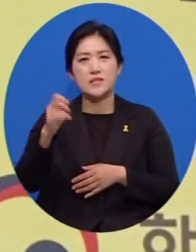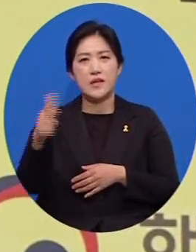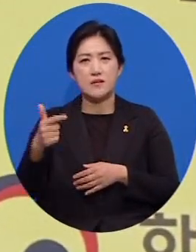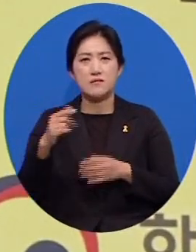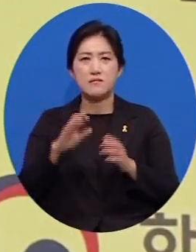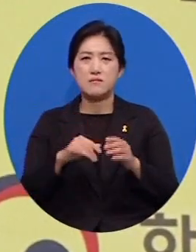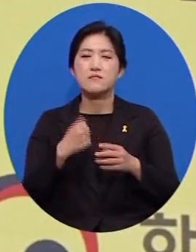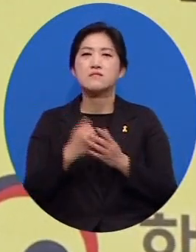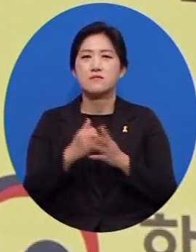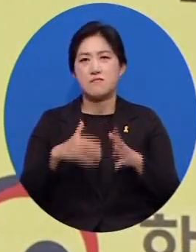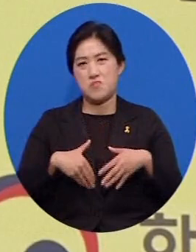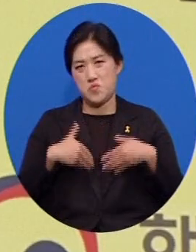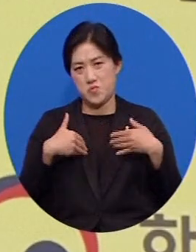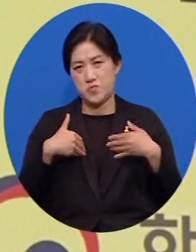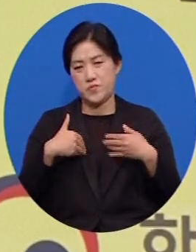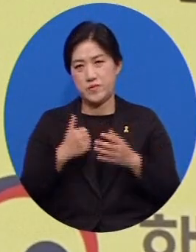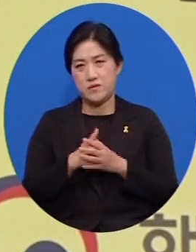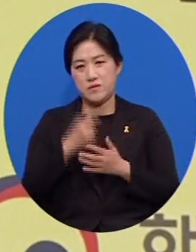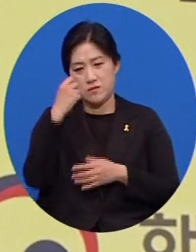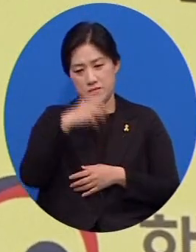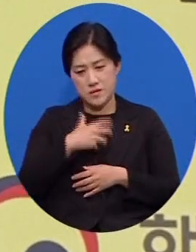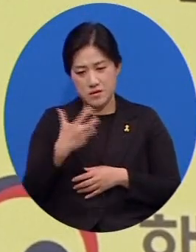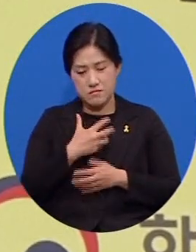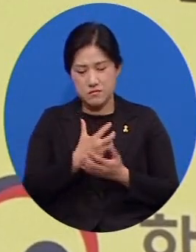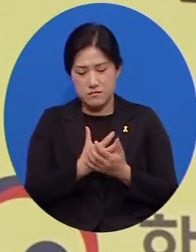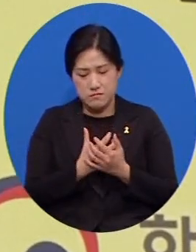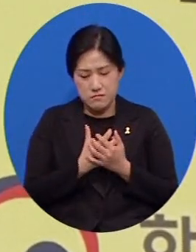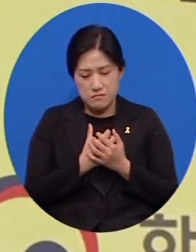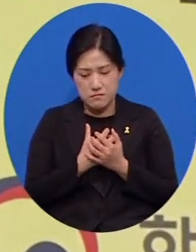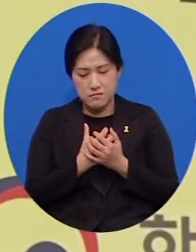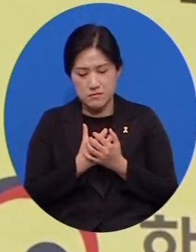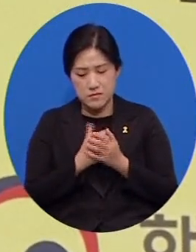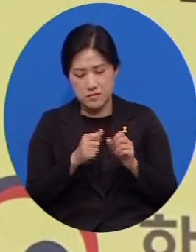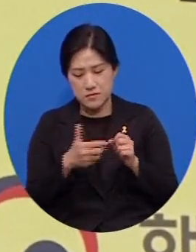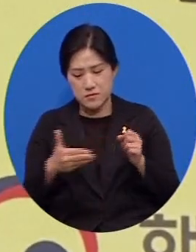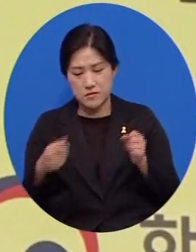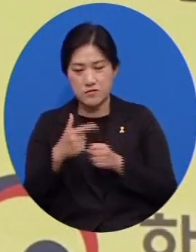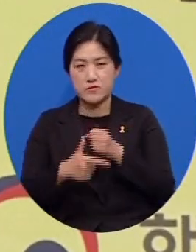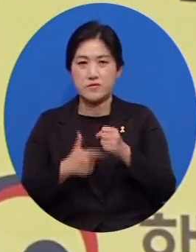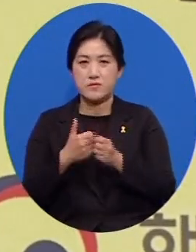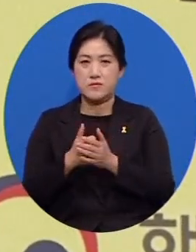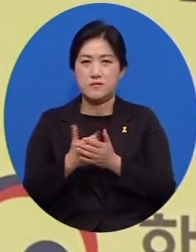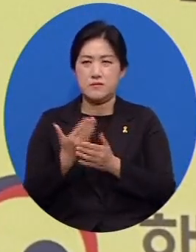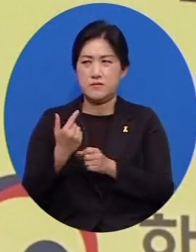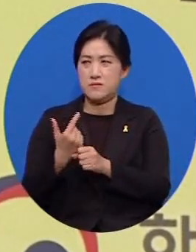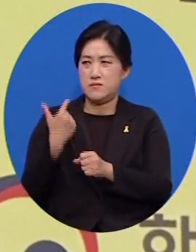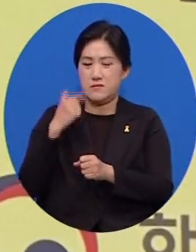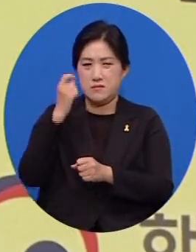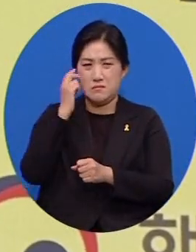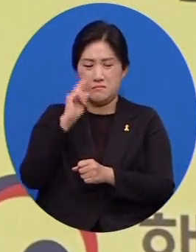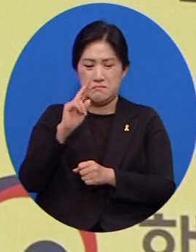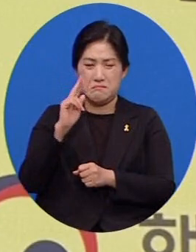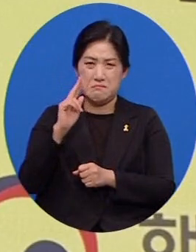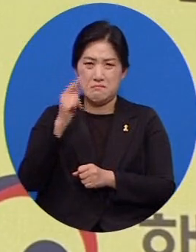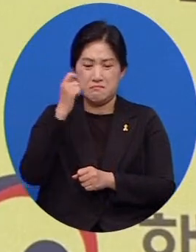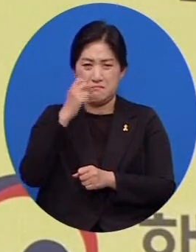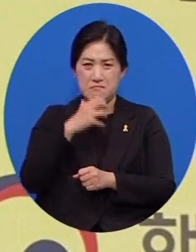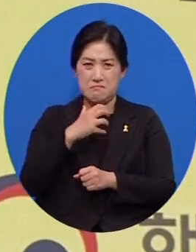슬픔과 아픔을 껴안고 우리는 6년 세월을 보내왔습니다. 그날의 끔찍한 참사